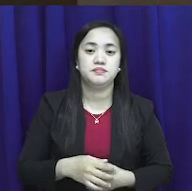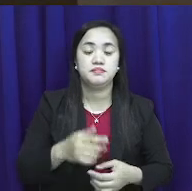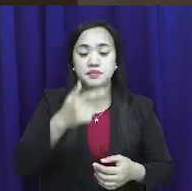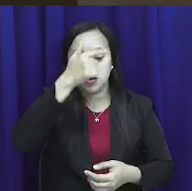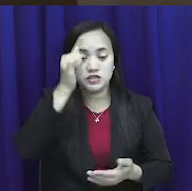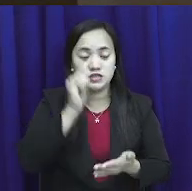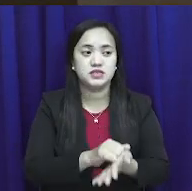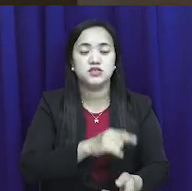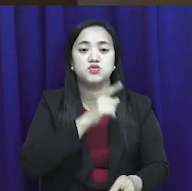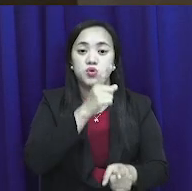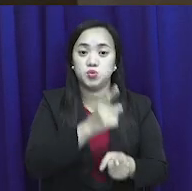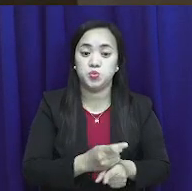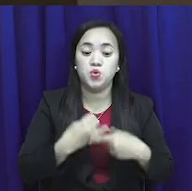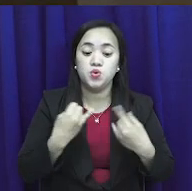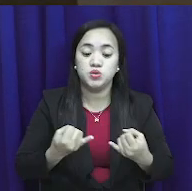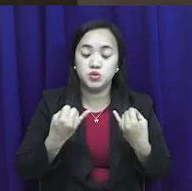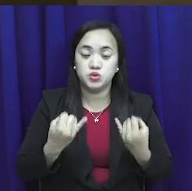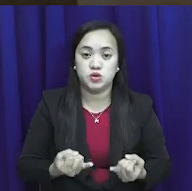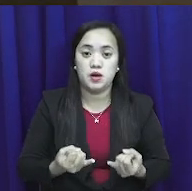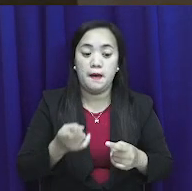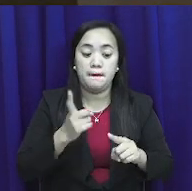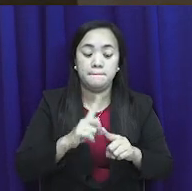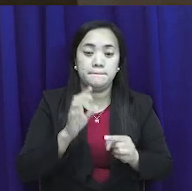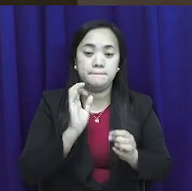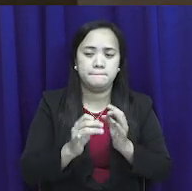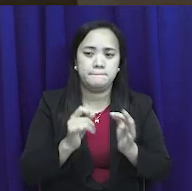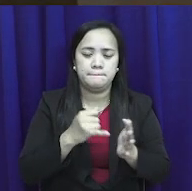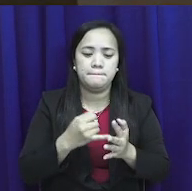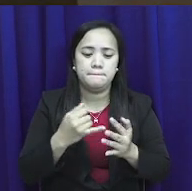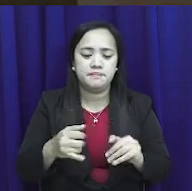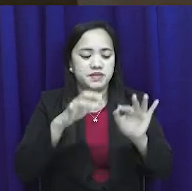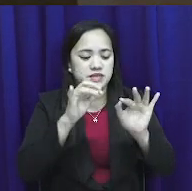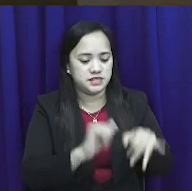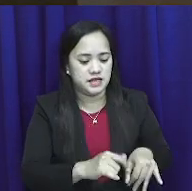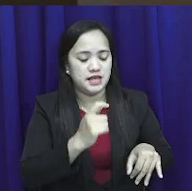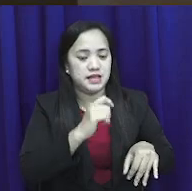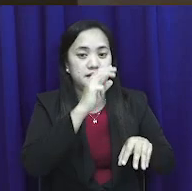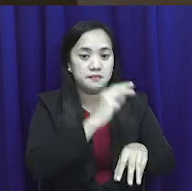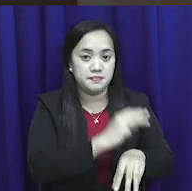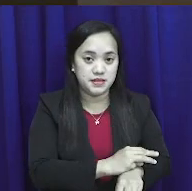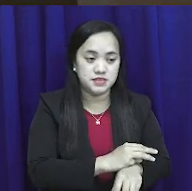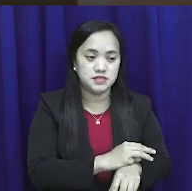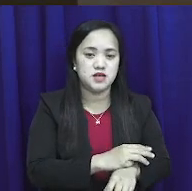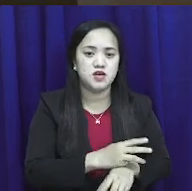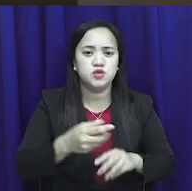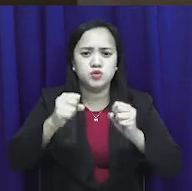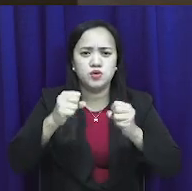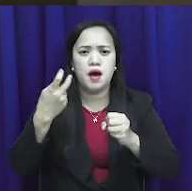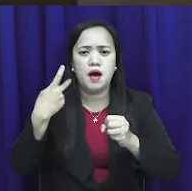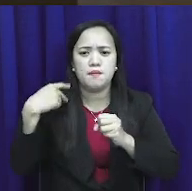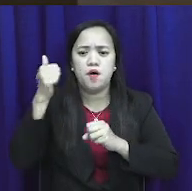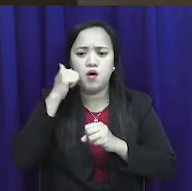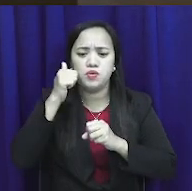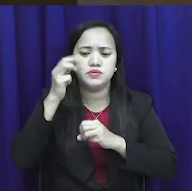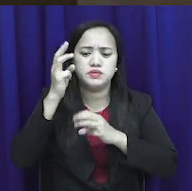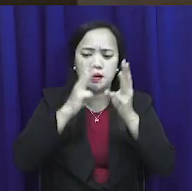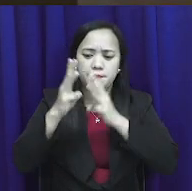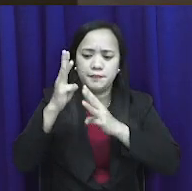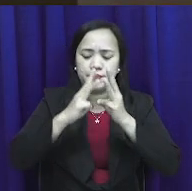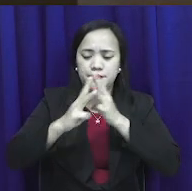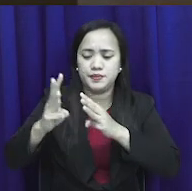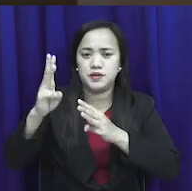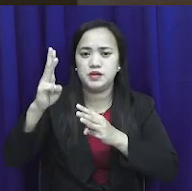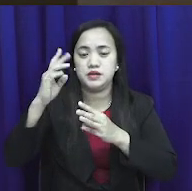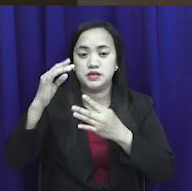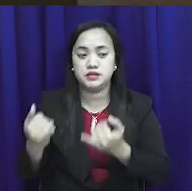pamilya you see Pero kung tatanggalin mo naman yun mananatili yung Ministry So may worry ka na Baka kulangin yung ganito pero kita